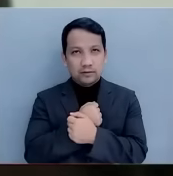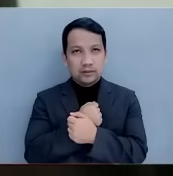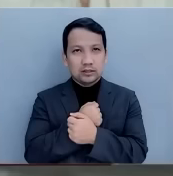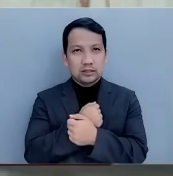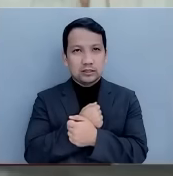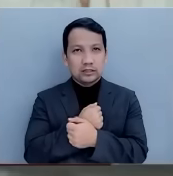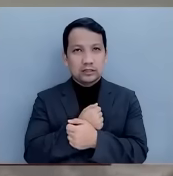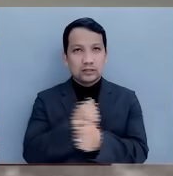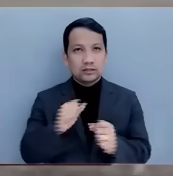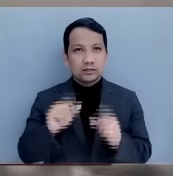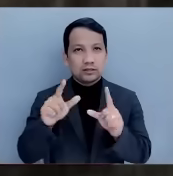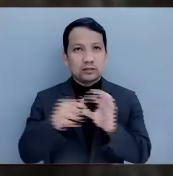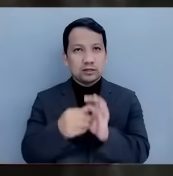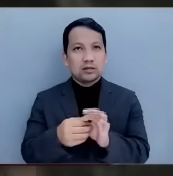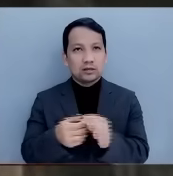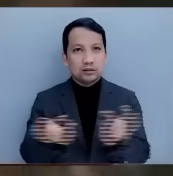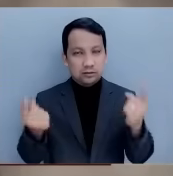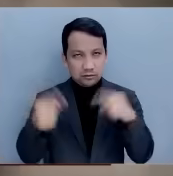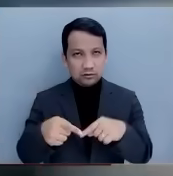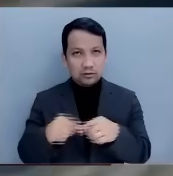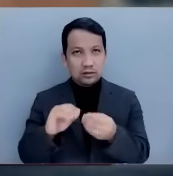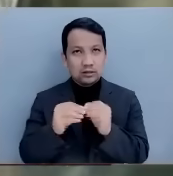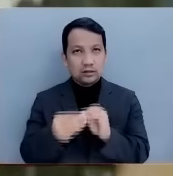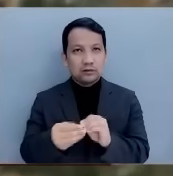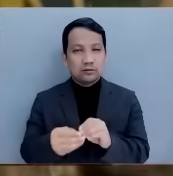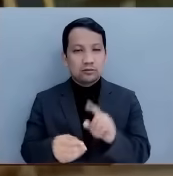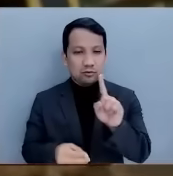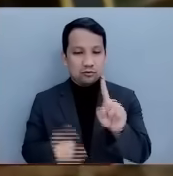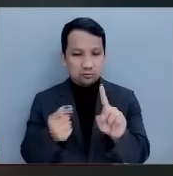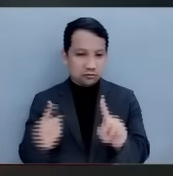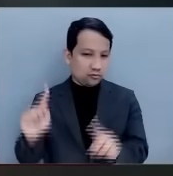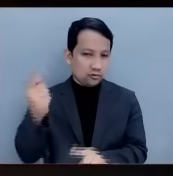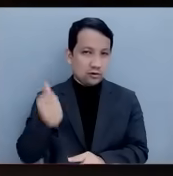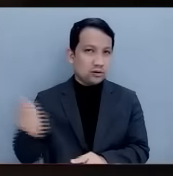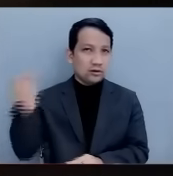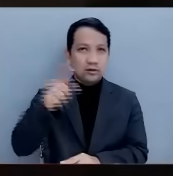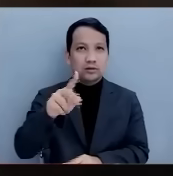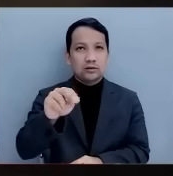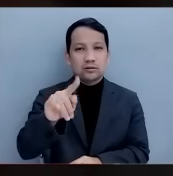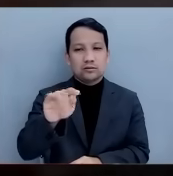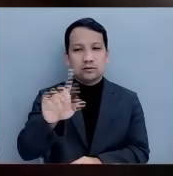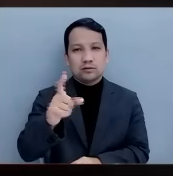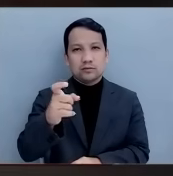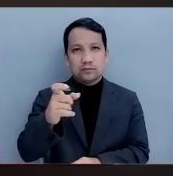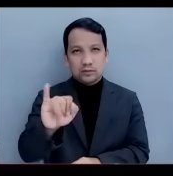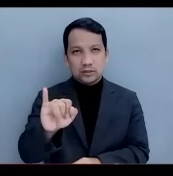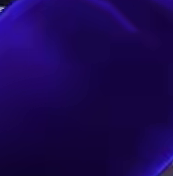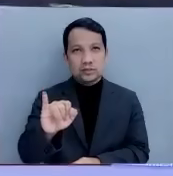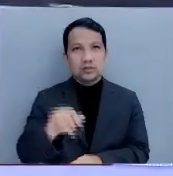action. Dahil dyan, number 1 worldwide sa Netflix ang One Piece live action.